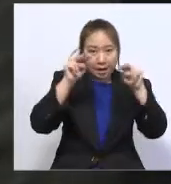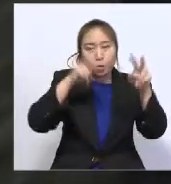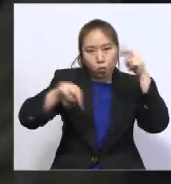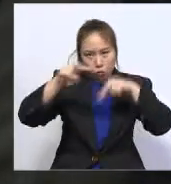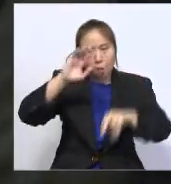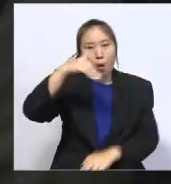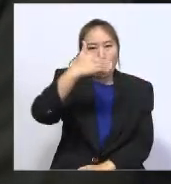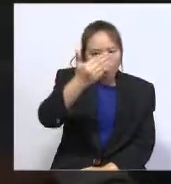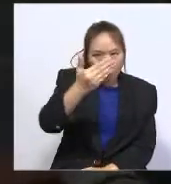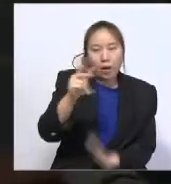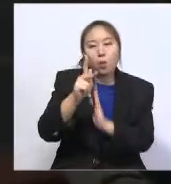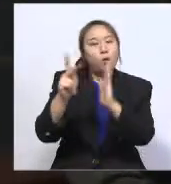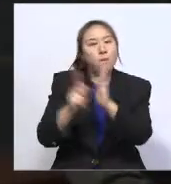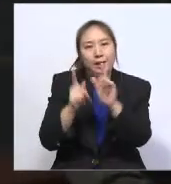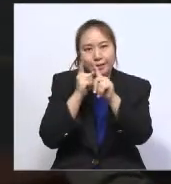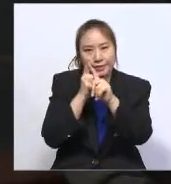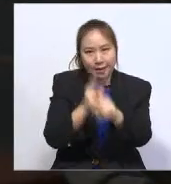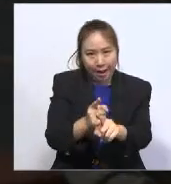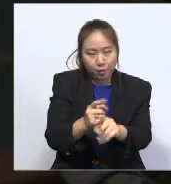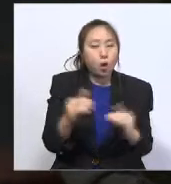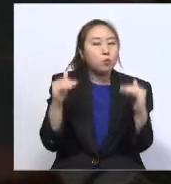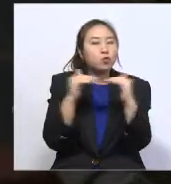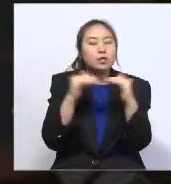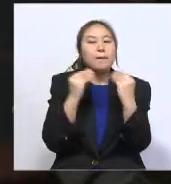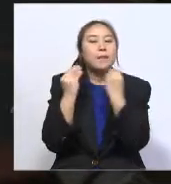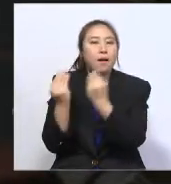ล้วแล้วก็เป็นไปตามหลักกฎหมายโดยให้ความยุติ